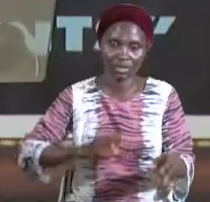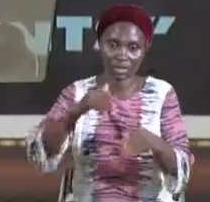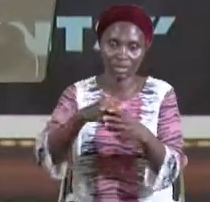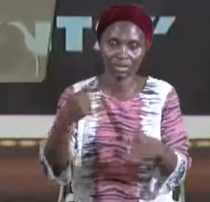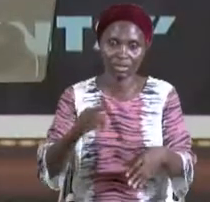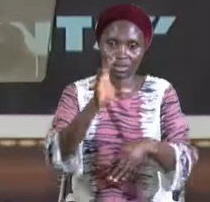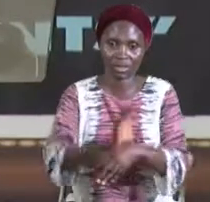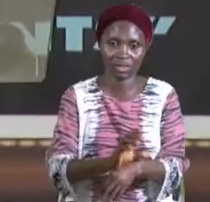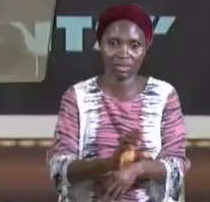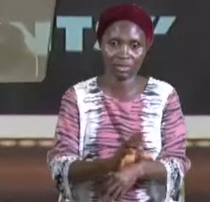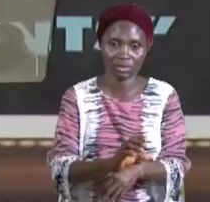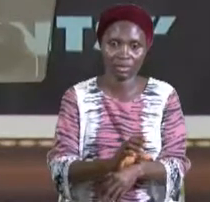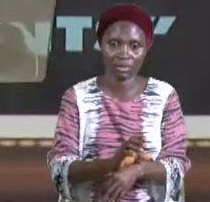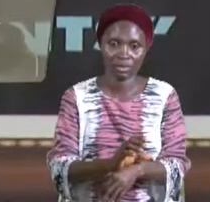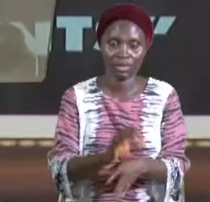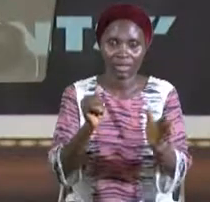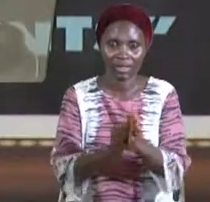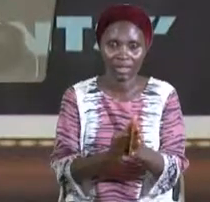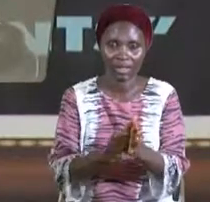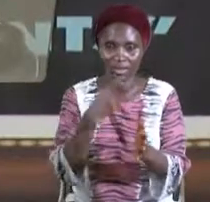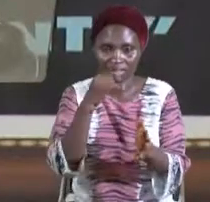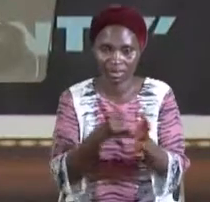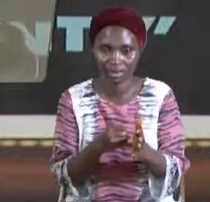quoi? Dites-le non.